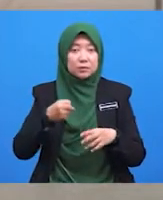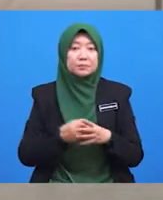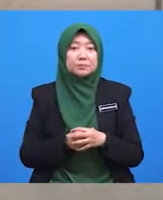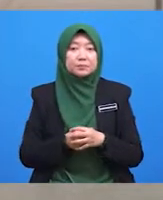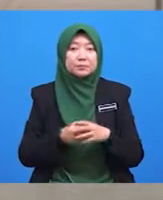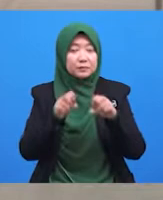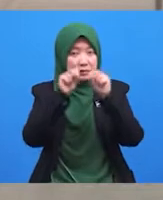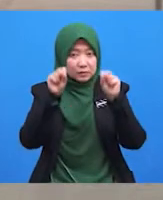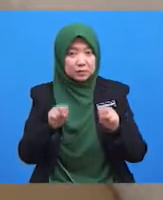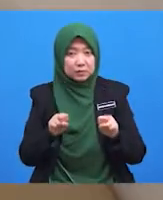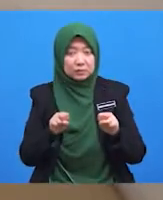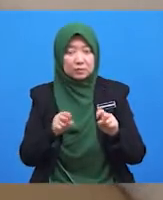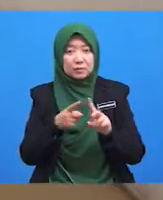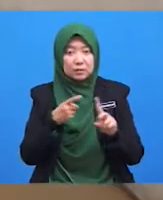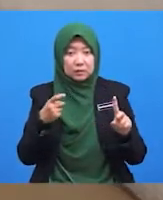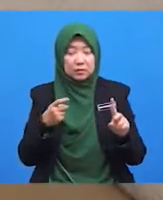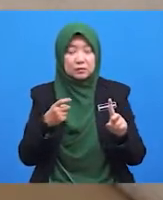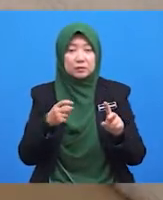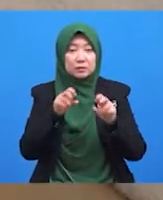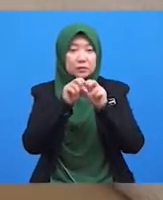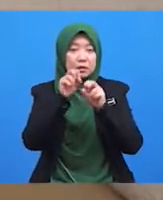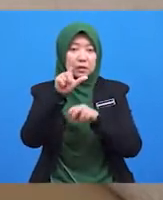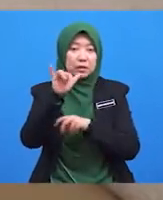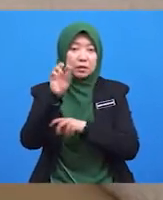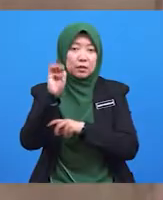arah sistem limfatik yang berdekatan.